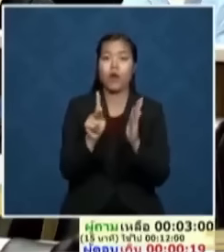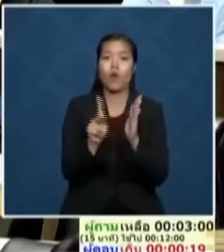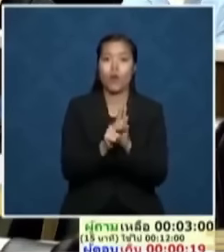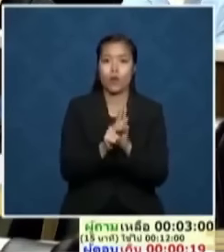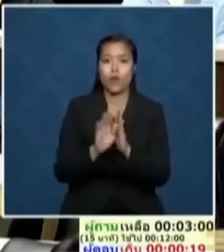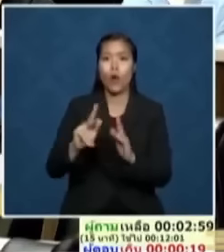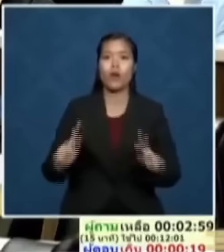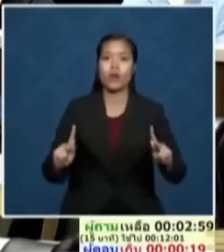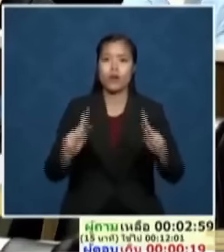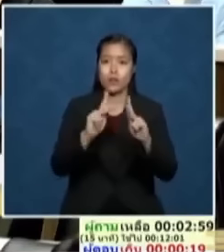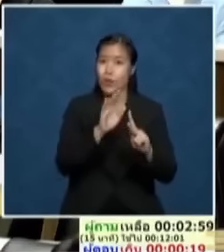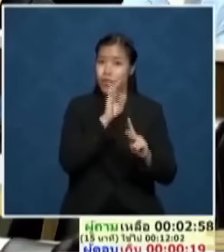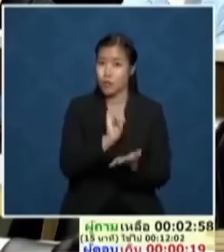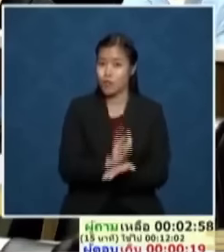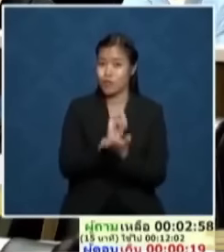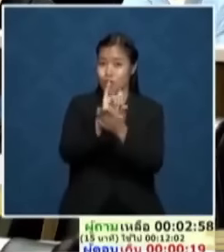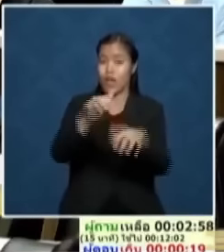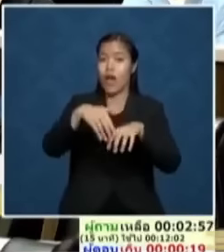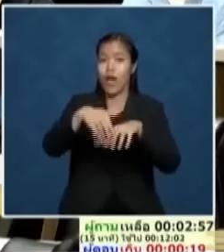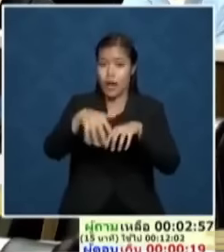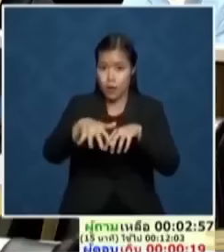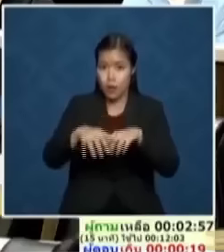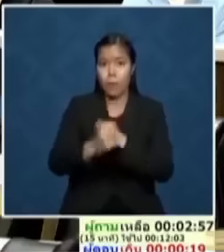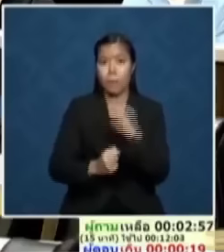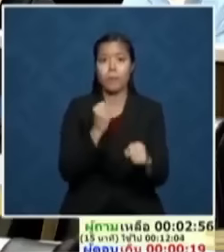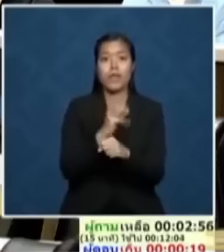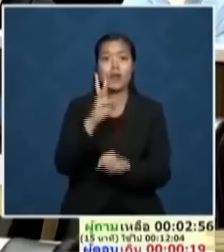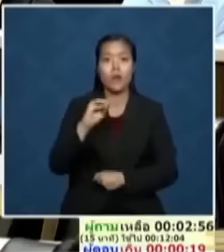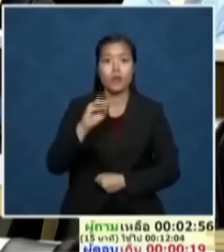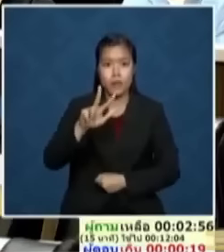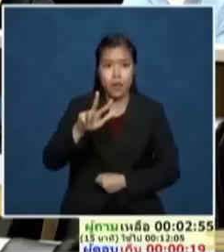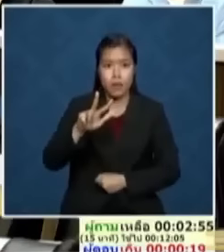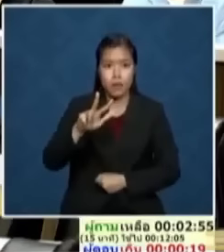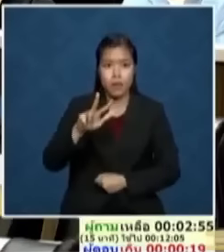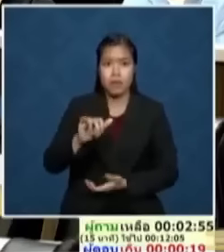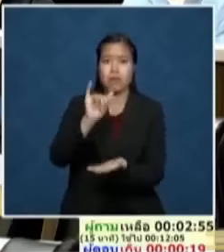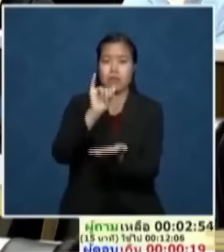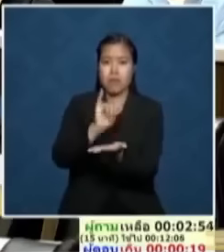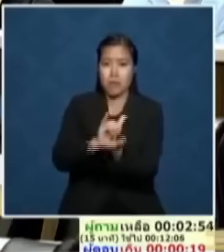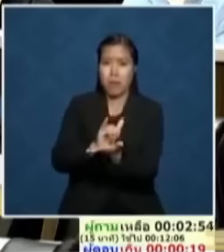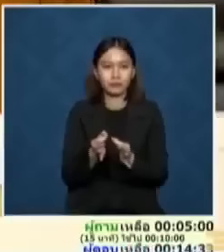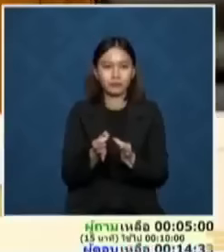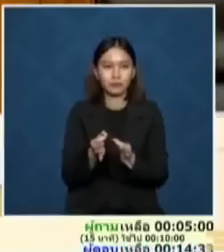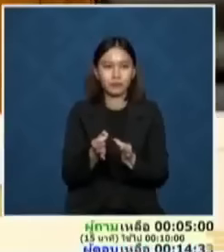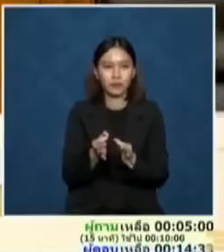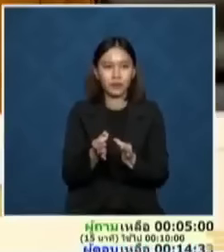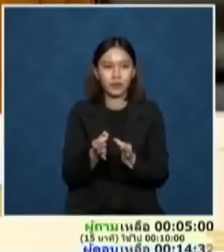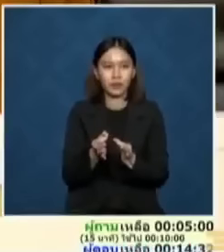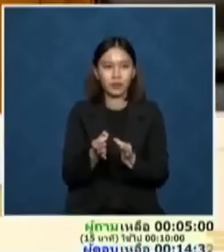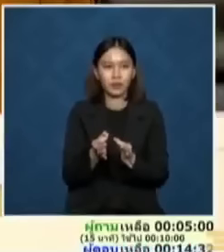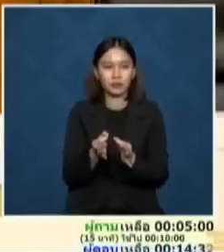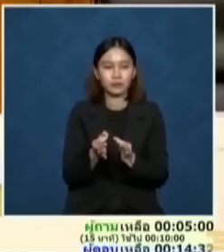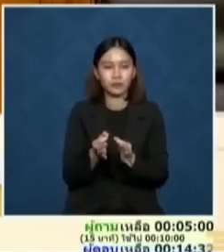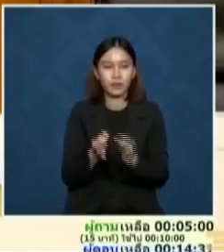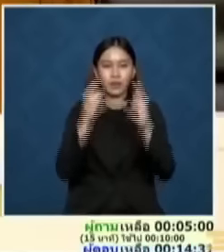รื่องนี้มันเป็นเรื่องข้อเท็จจริงนะ ค่ะ คำว่าไม่สามารถแยกอยู่เป็นพิเศษได้เนี่ยคือมันต้องเป็นห้อง